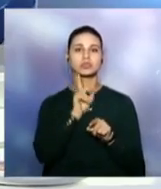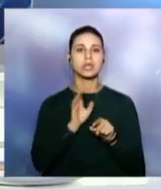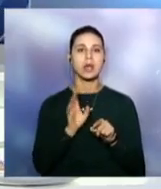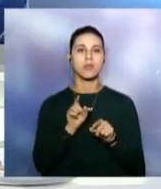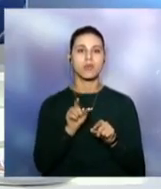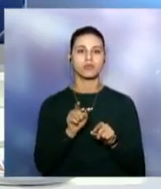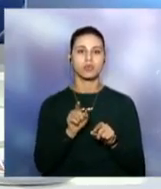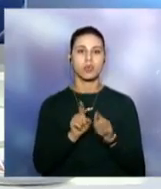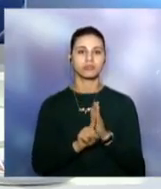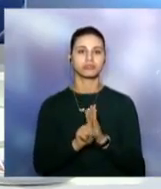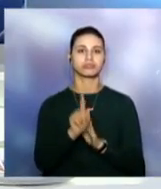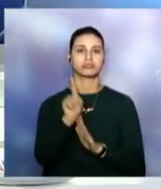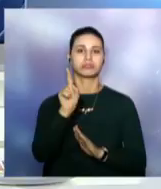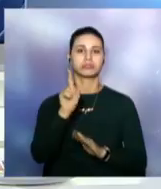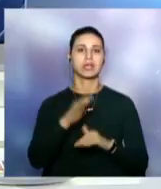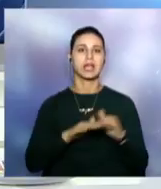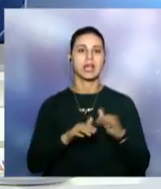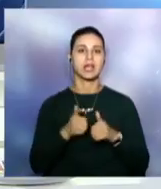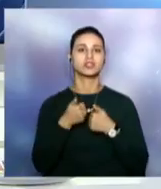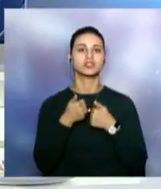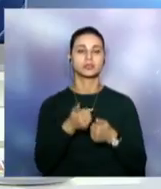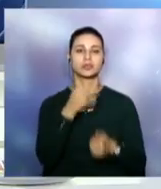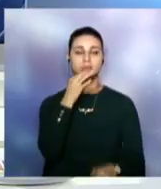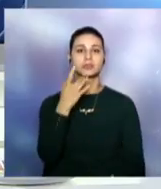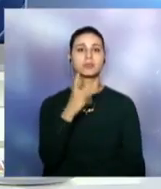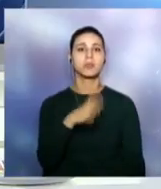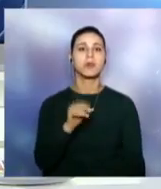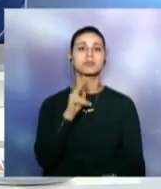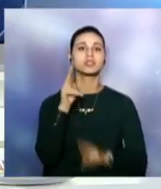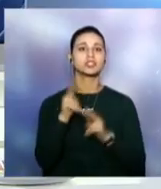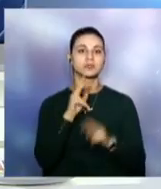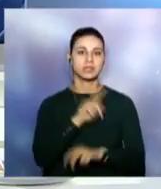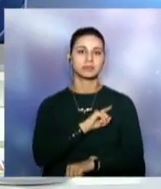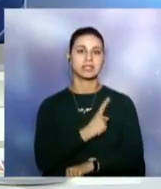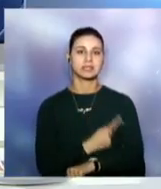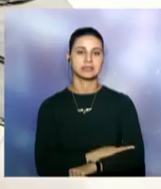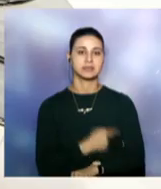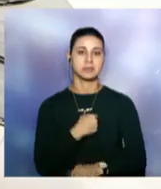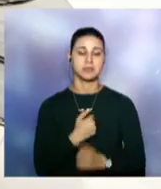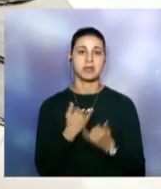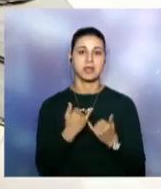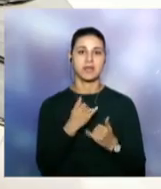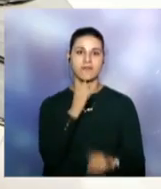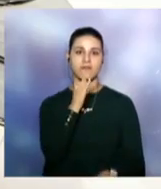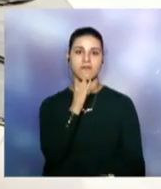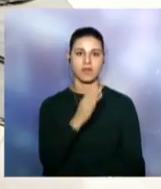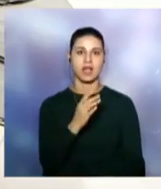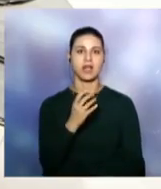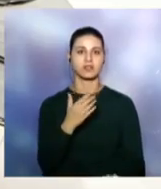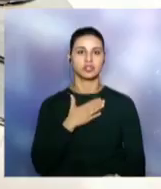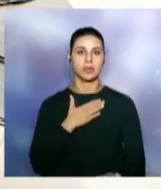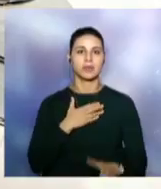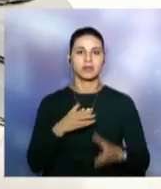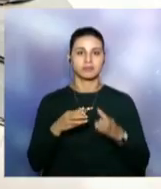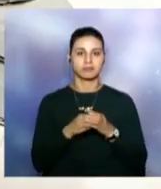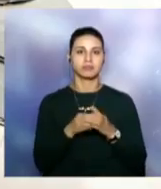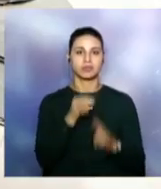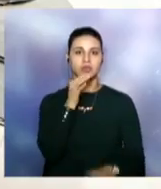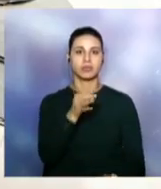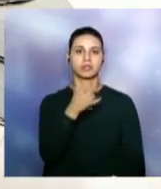პროცესების მასტიმულირებელი ხელშემწყობი, რაც მერე ბავშვების ჩივილებს აძლიერებს. მე ერთგვარად ჩემი ბლოკით